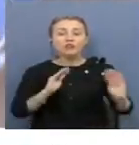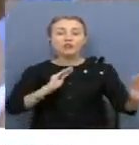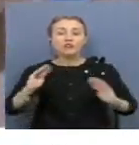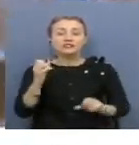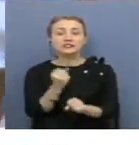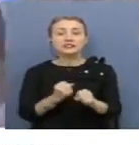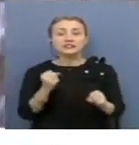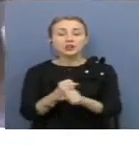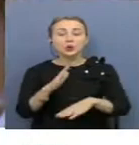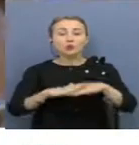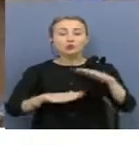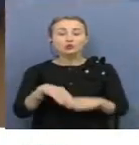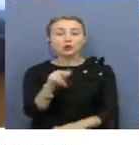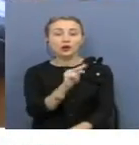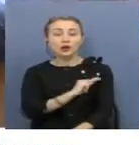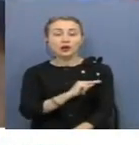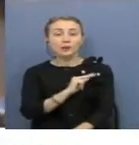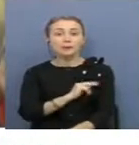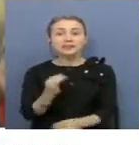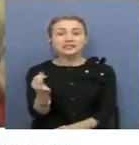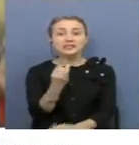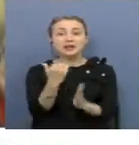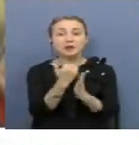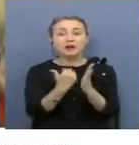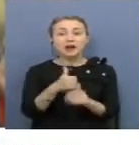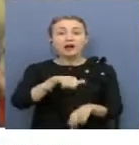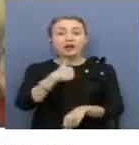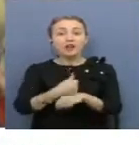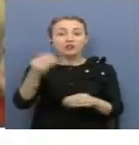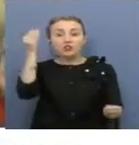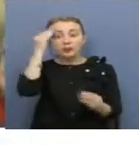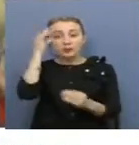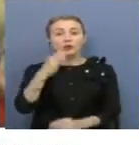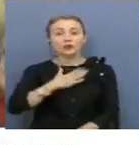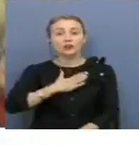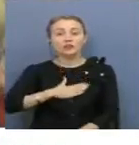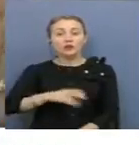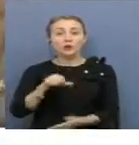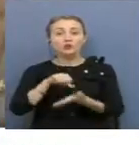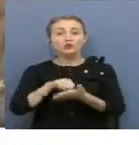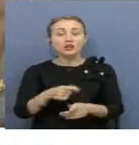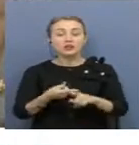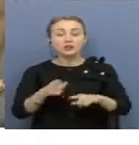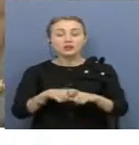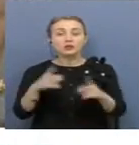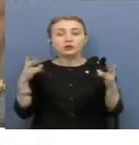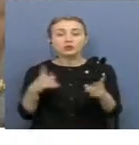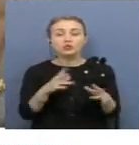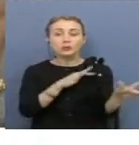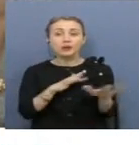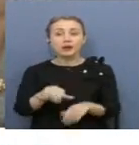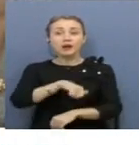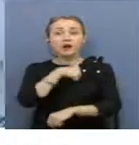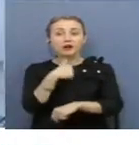тағамдар ұсынылды. Шараның негізгі көздегені көңіл көтеру емес, мұқтаж жандарға көмек қолын созу. Аукцион ұйымдастырушылары өңірдің